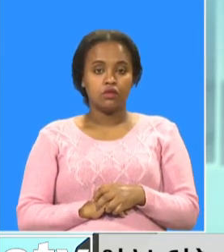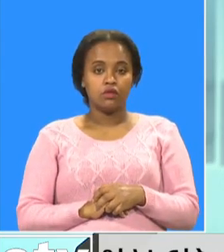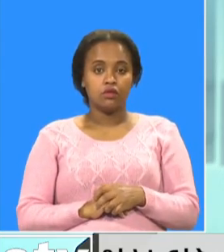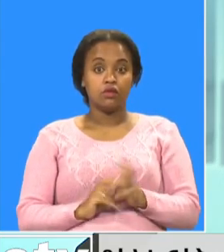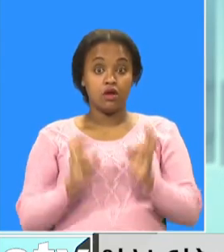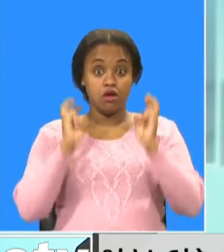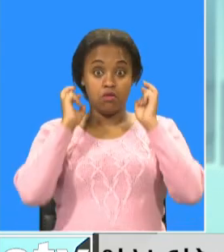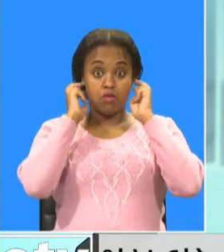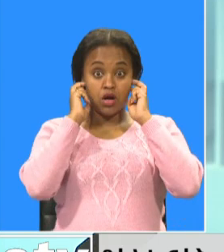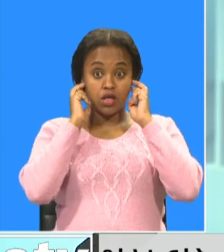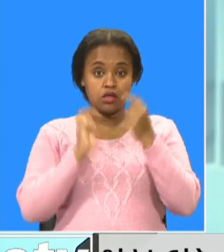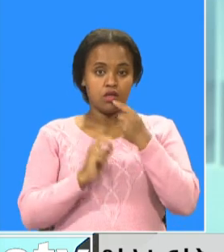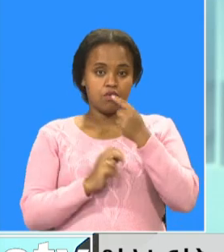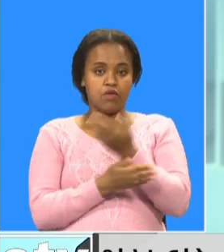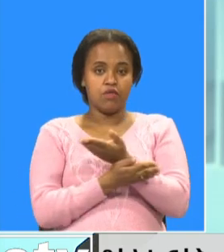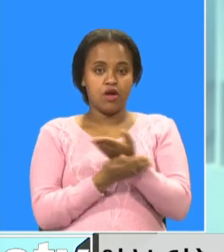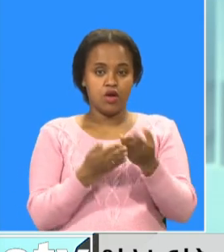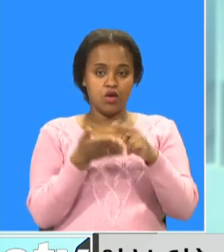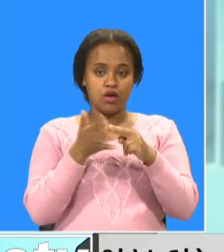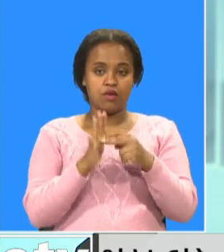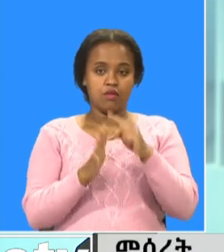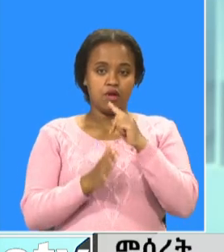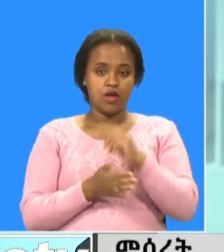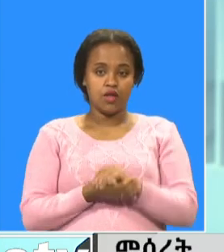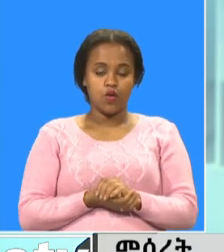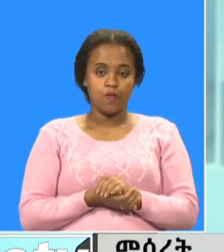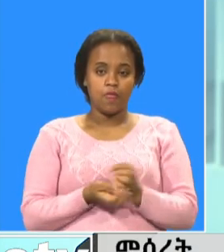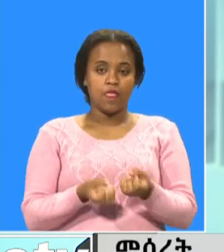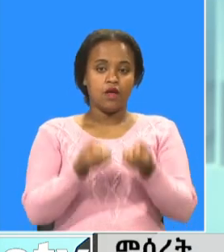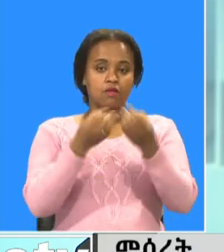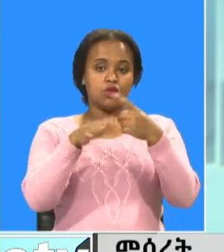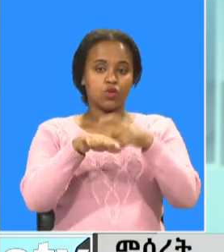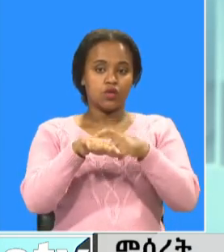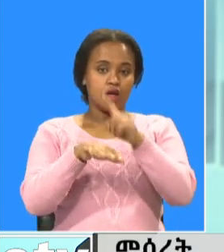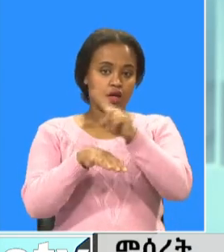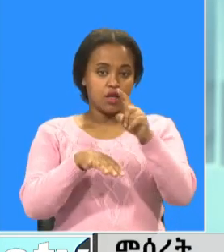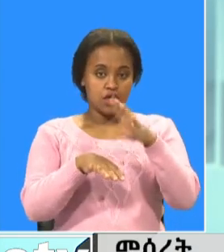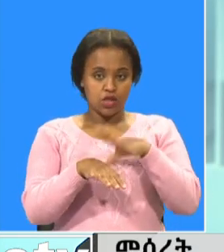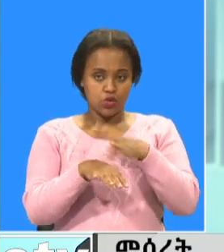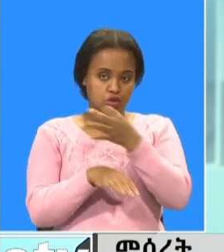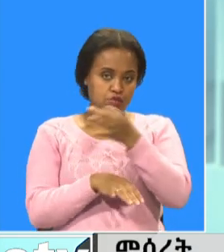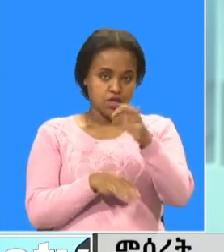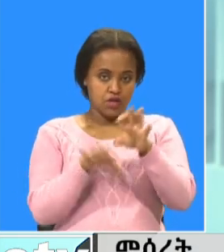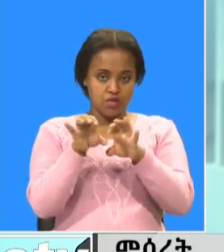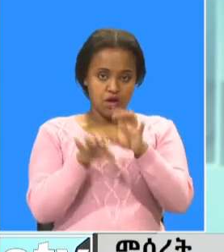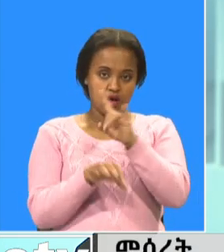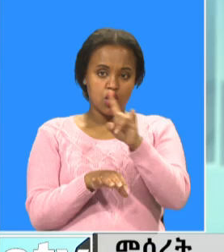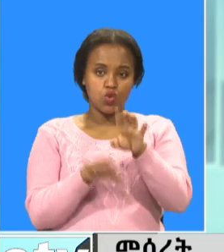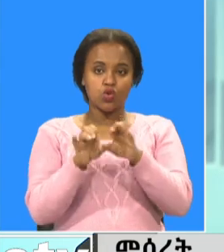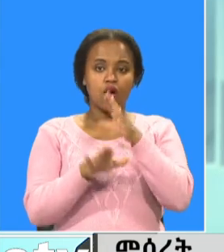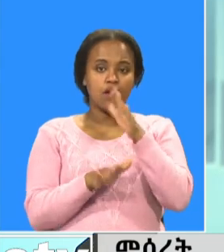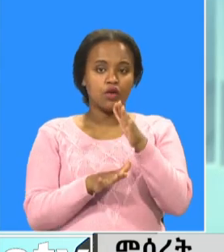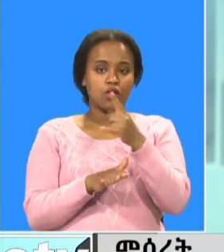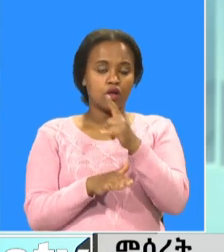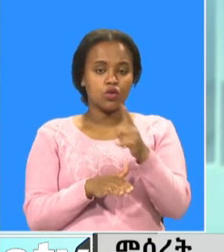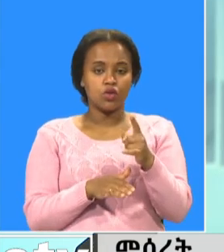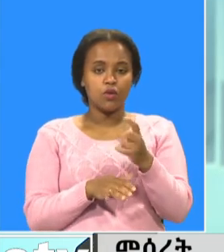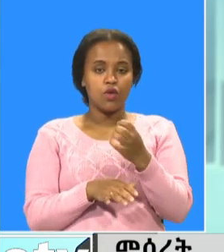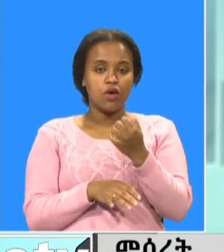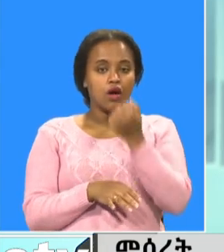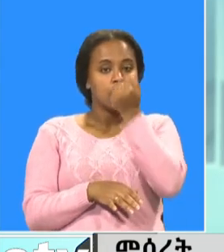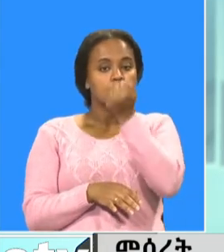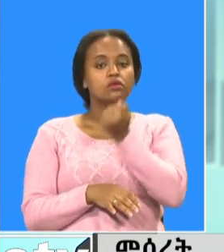ይሄ ማስክ የሚባለው ነገር ማለት ነው ብዙ ጊዜ አንዳንድ ሰዎች በደንብ ያደርጉታል፣ አንዳንዶች ደግሞ አያደርጉም፣ አንዳንዶች ደግሞ ካፋቸው